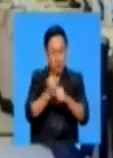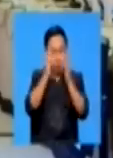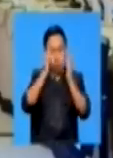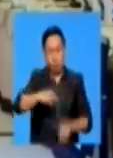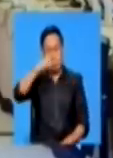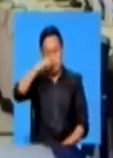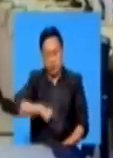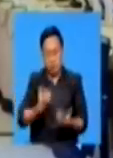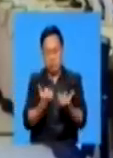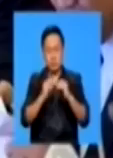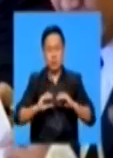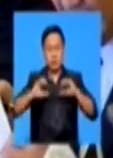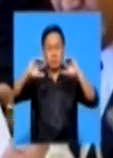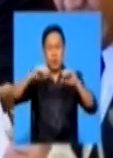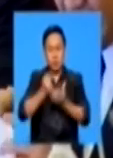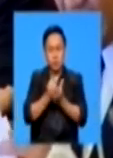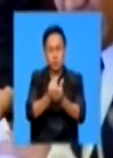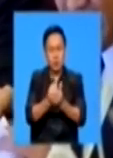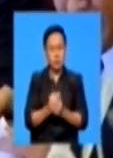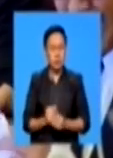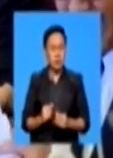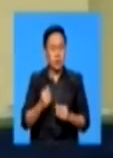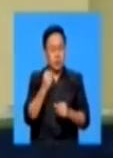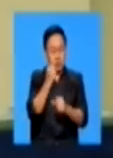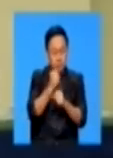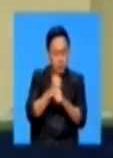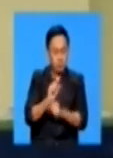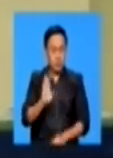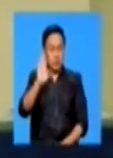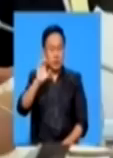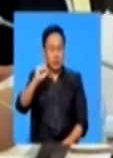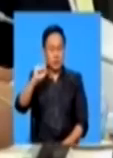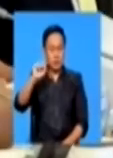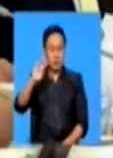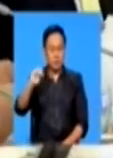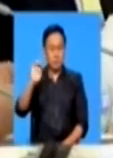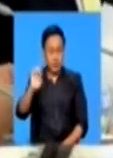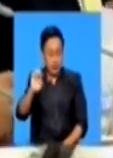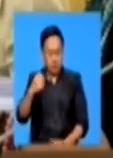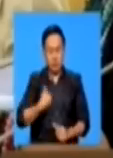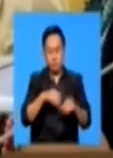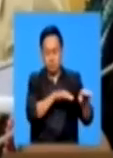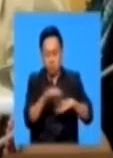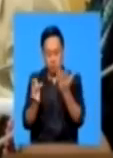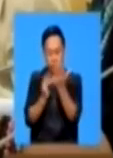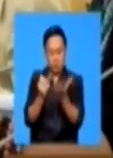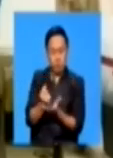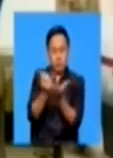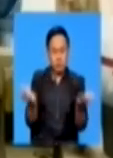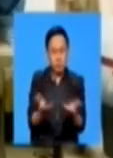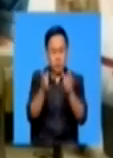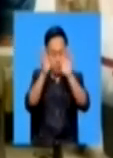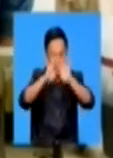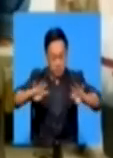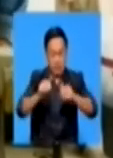าดย่อม SME นะครับให้มีขีดความสามารถในการแข่งขันมีวัฒนธรรมมีความพร้อมสู่ประชาคมอาเซียนเช่น